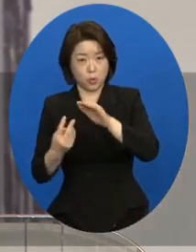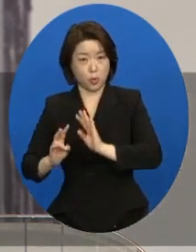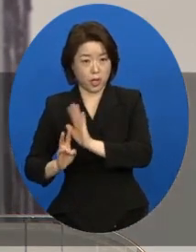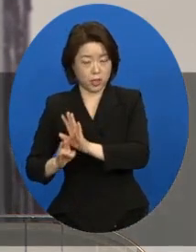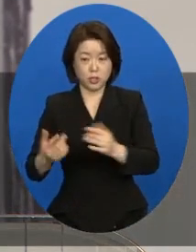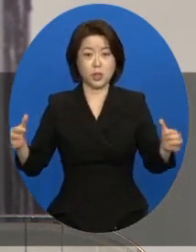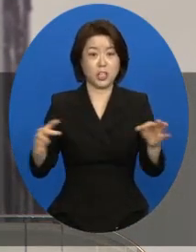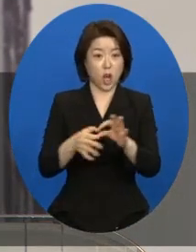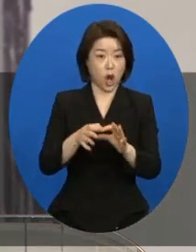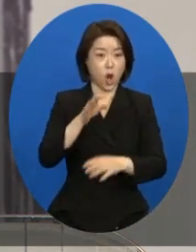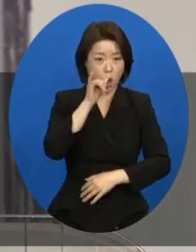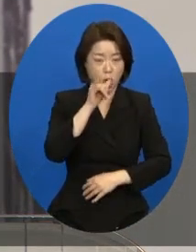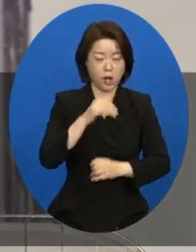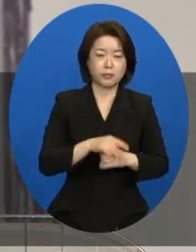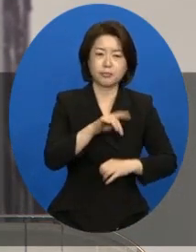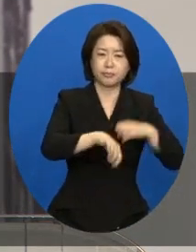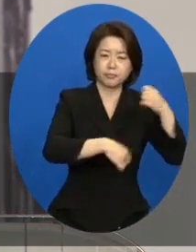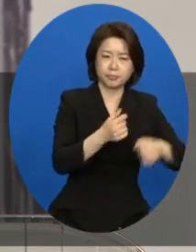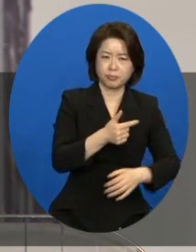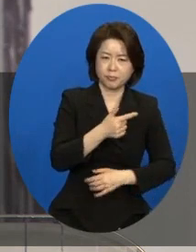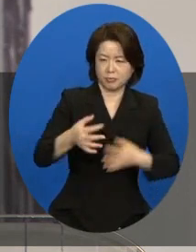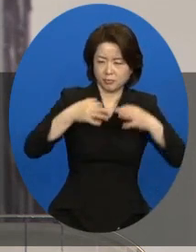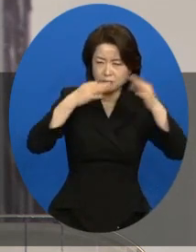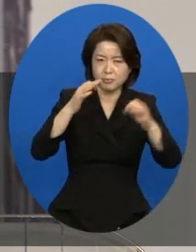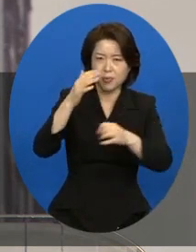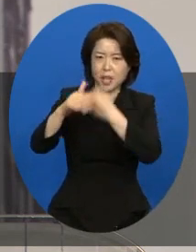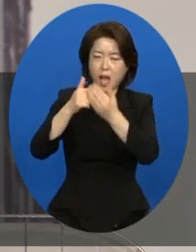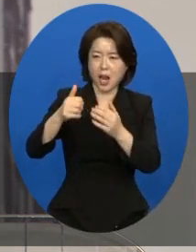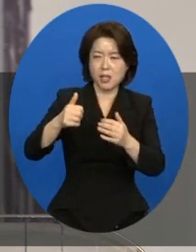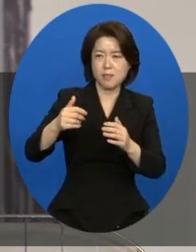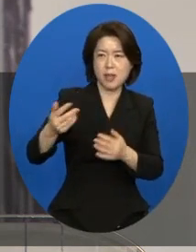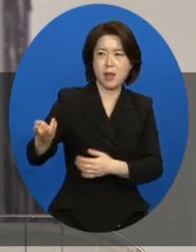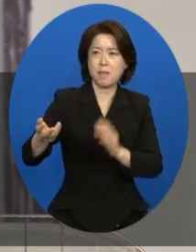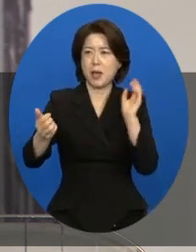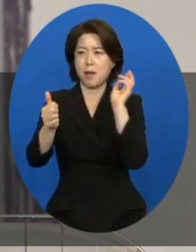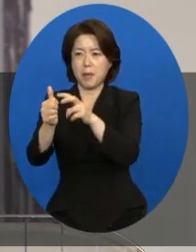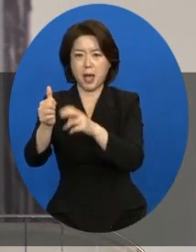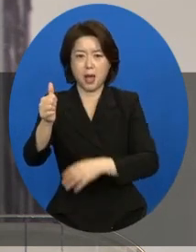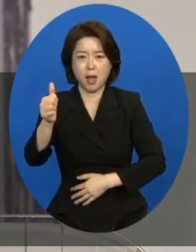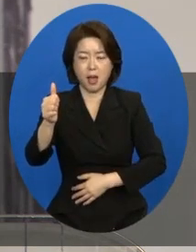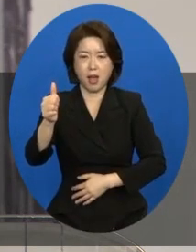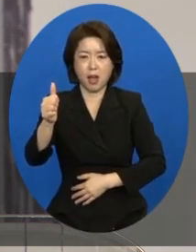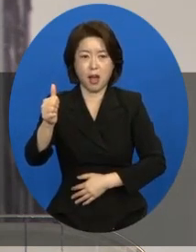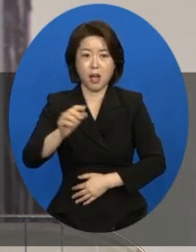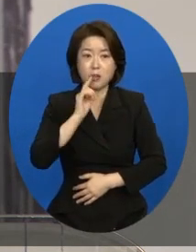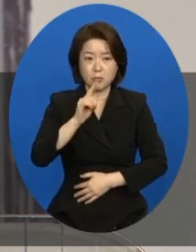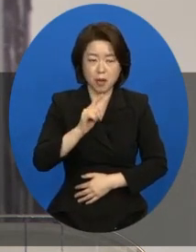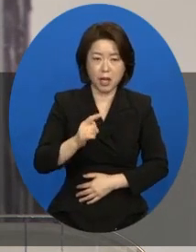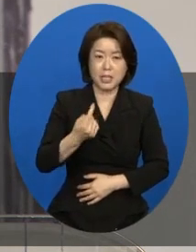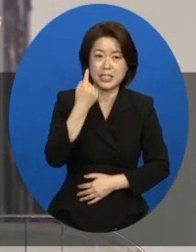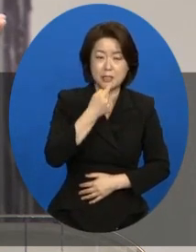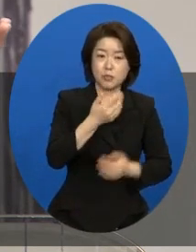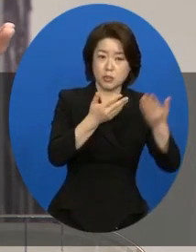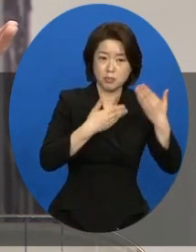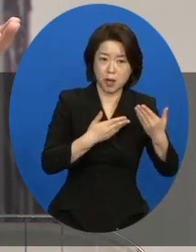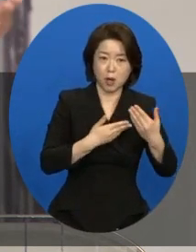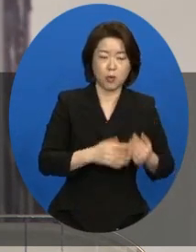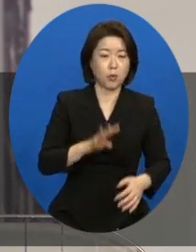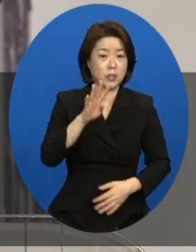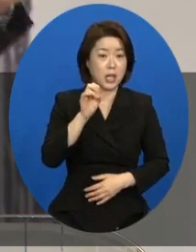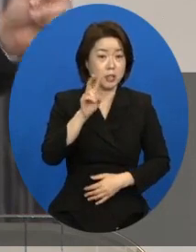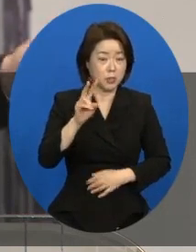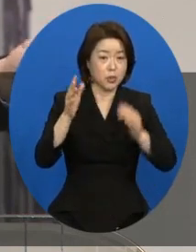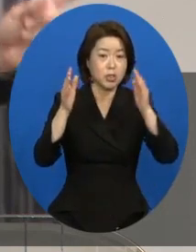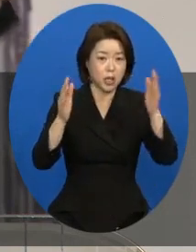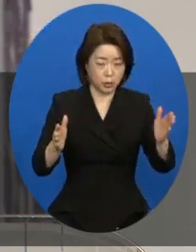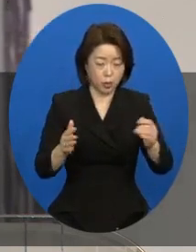큰 소리를 치면서 하나님을 모독하는 말을 하는 입을 받고 42달 동안 활동한 권세를 받아요. 그러니까